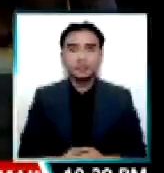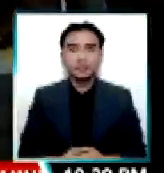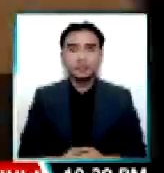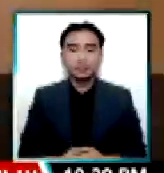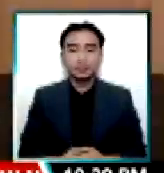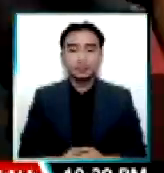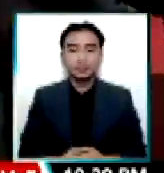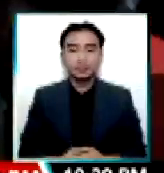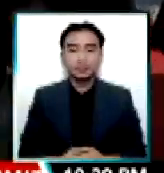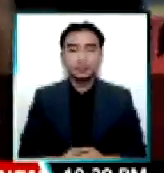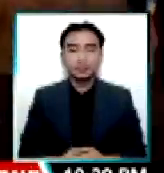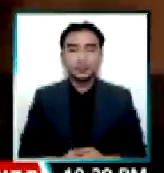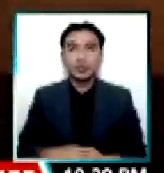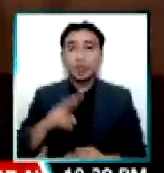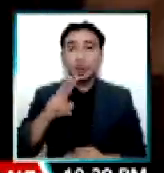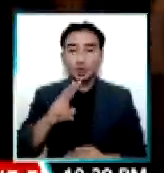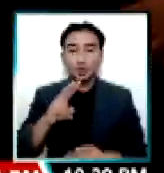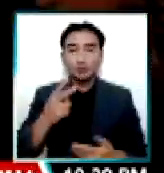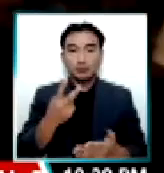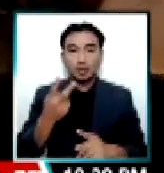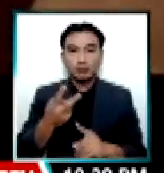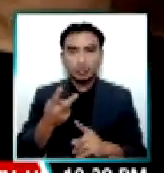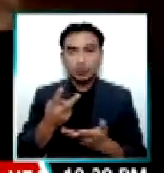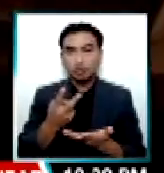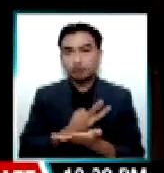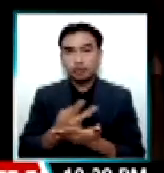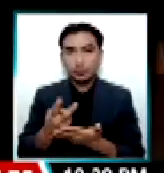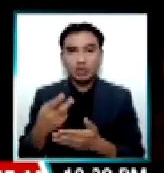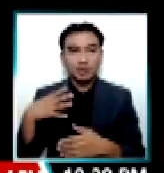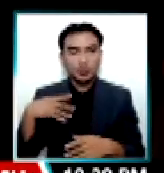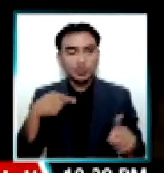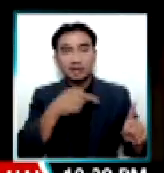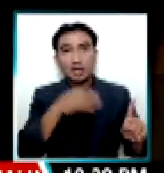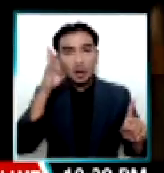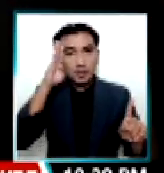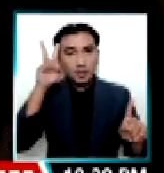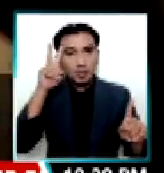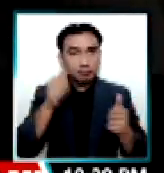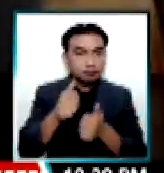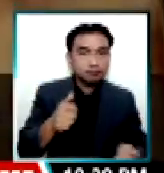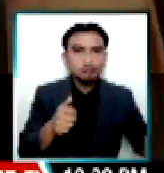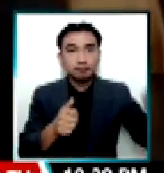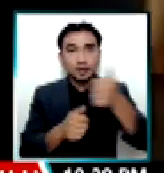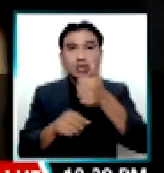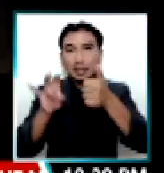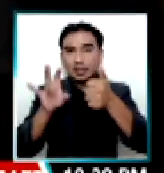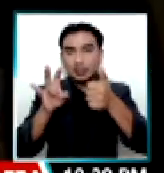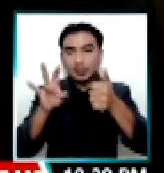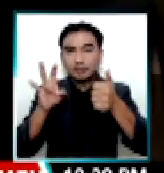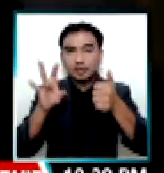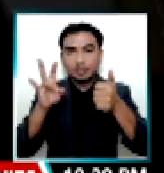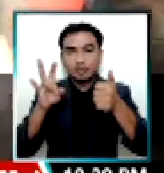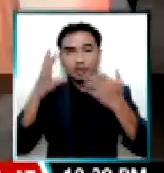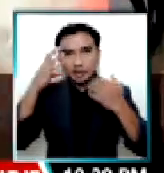Mahigit 2 linggo bago formal na mauupo si President-elect Ferdinand Marcos Jr. bilang 17th Pangulo ng Pilipinas, hinihintay